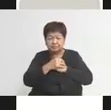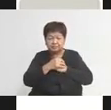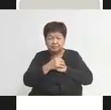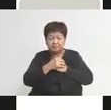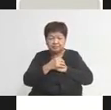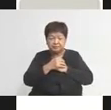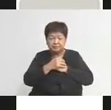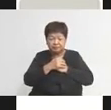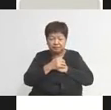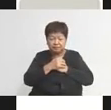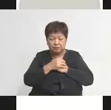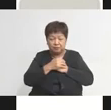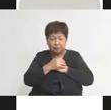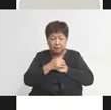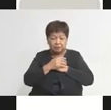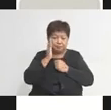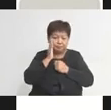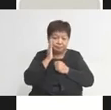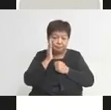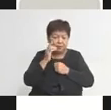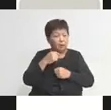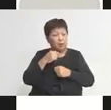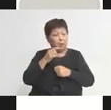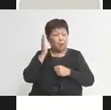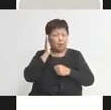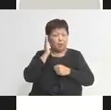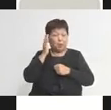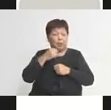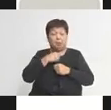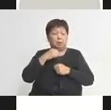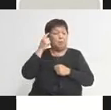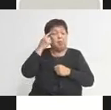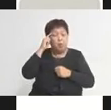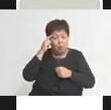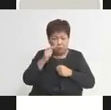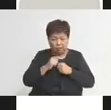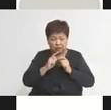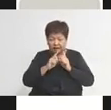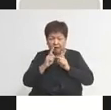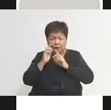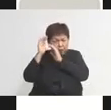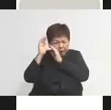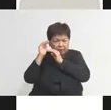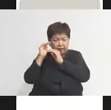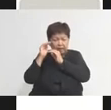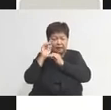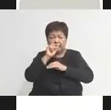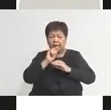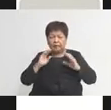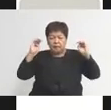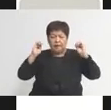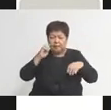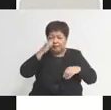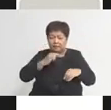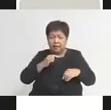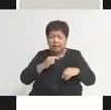to it may be for those, it may be beneficial for those like refugees and that.